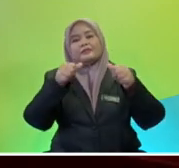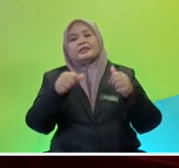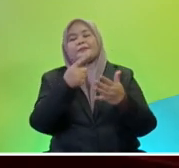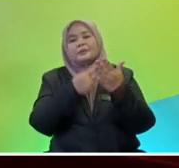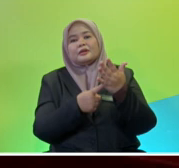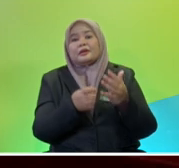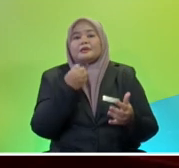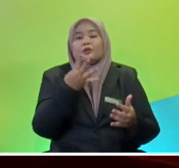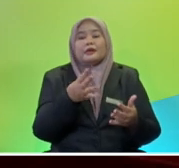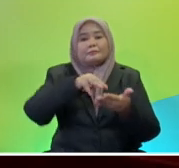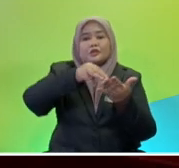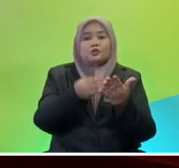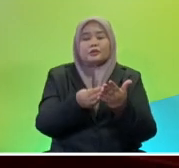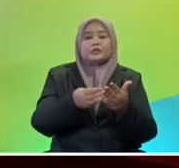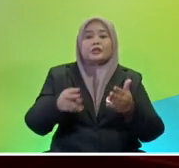menyatakan